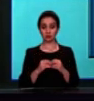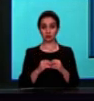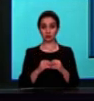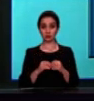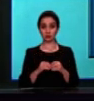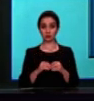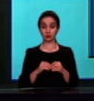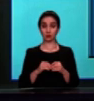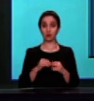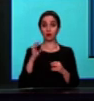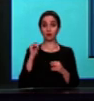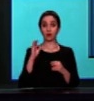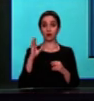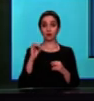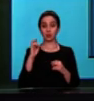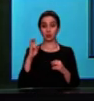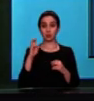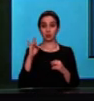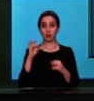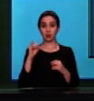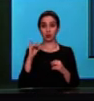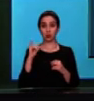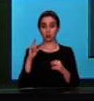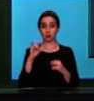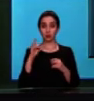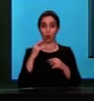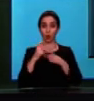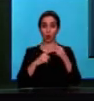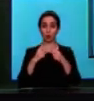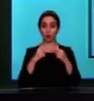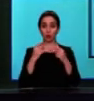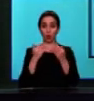va web browser orqali ochib ko'ramiz.